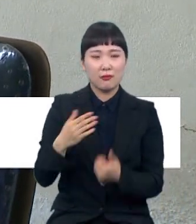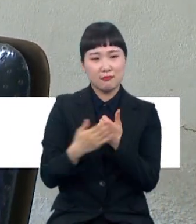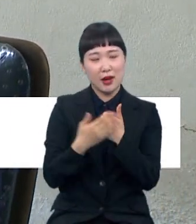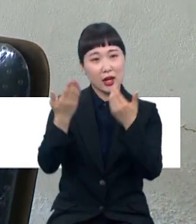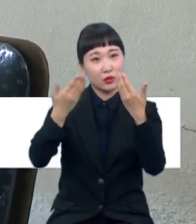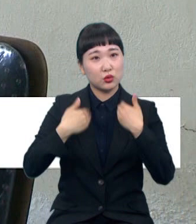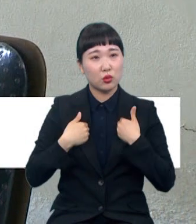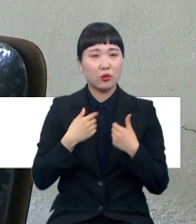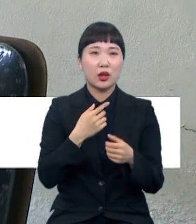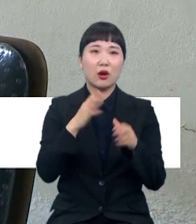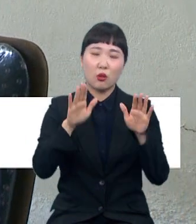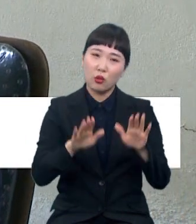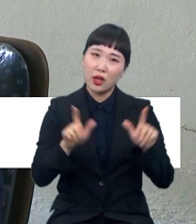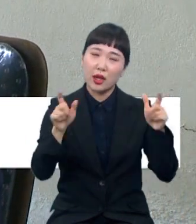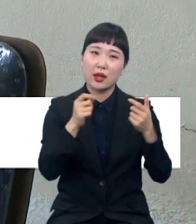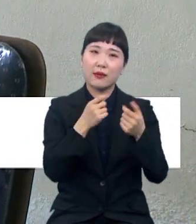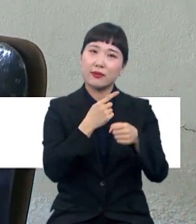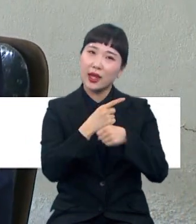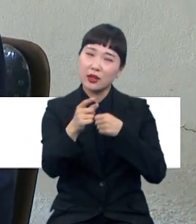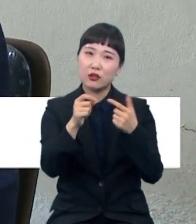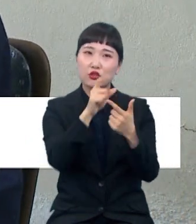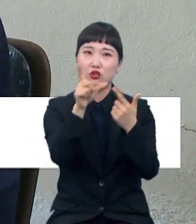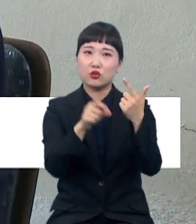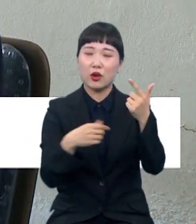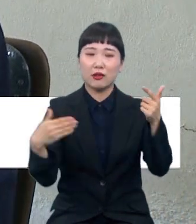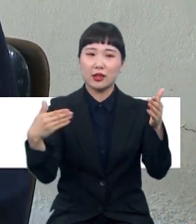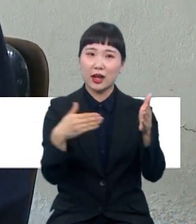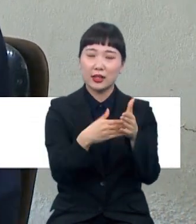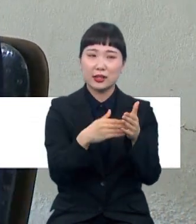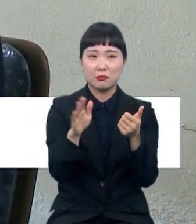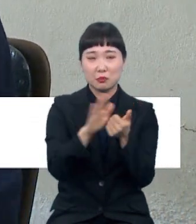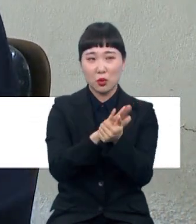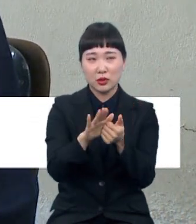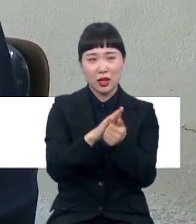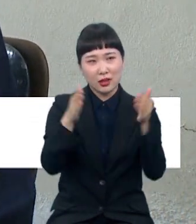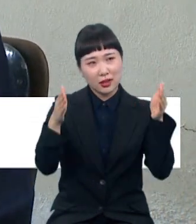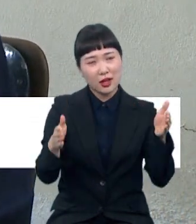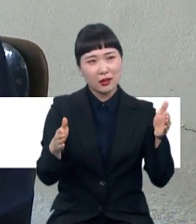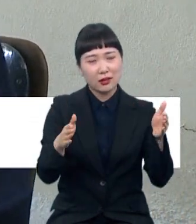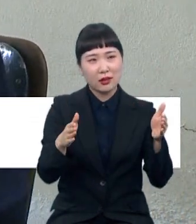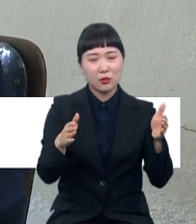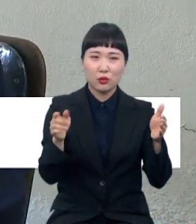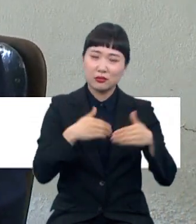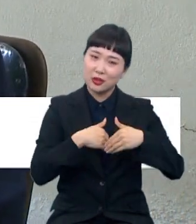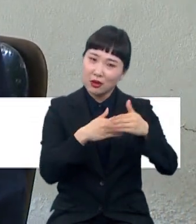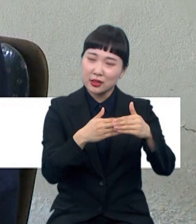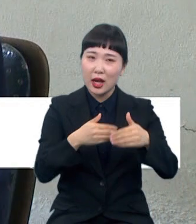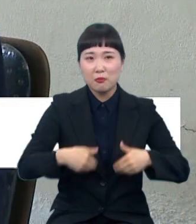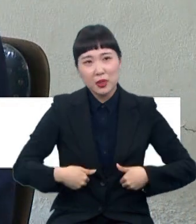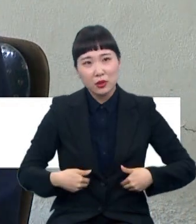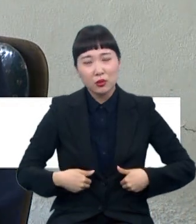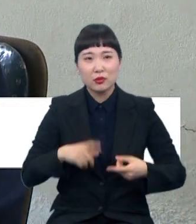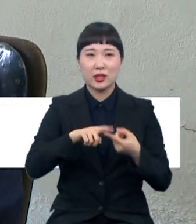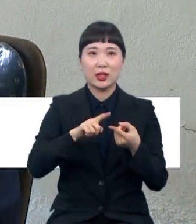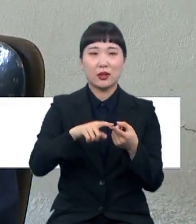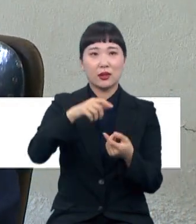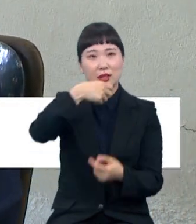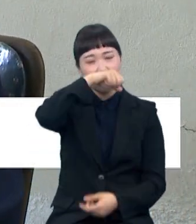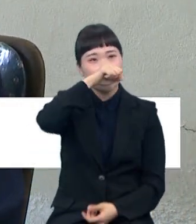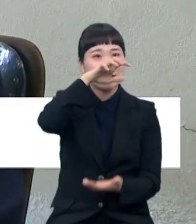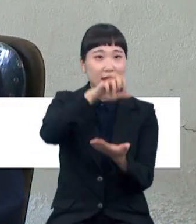12월이나 내년까 6월이나 내년까지 보상 기간이 뭐 여러 가지 절차가 필요해서 준다고 해서 예산 잡아놓은